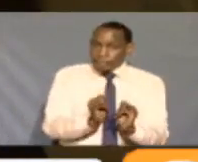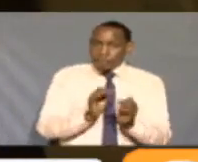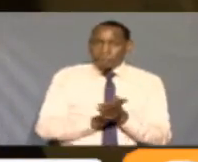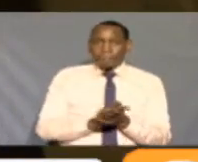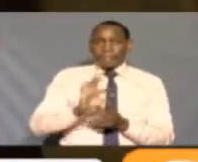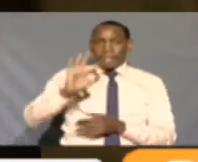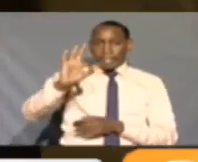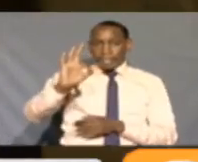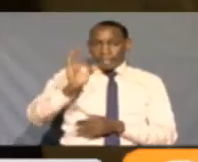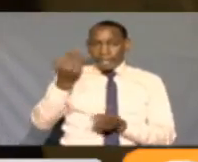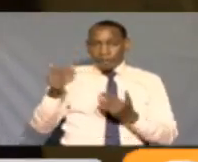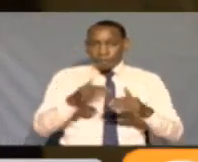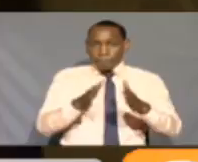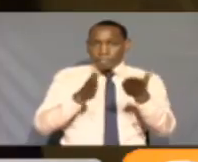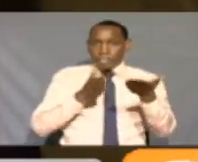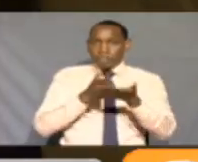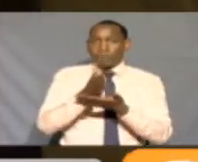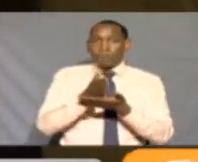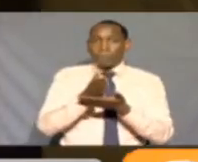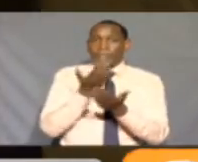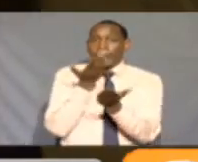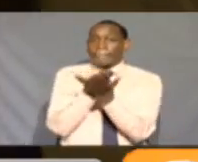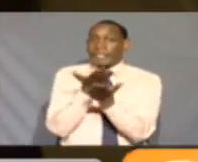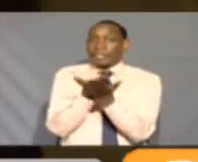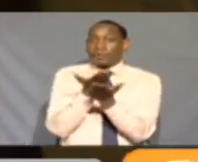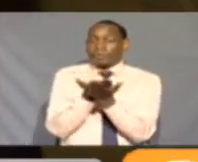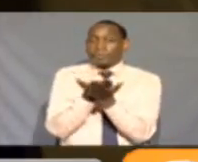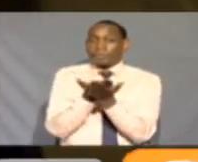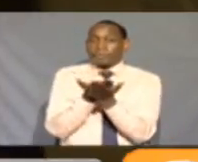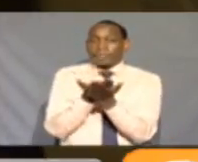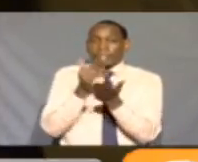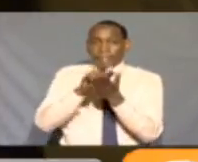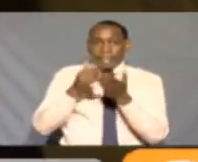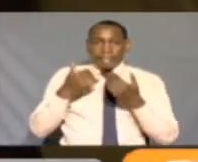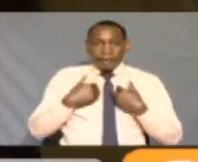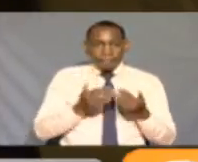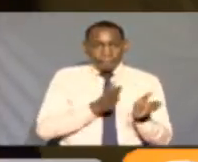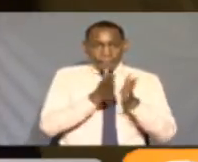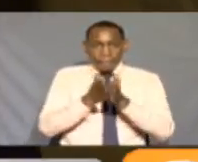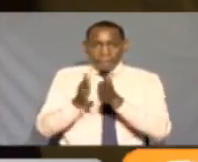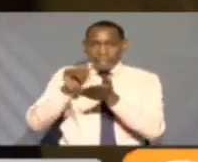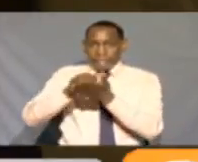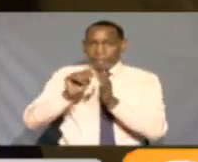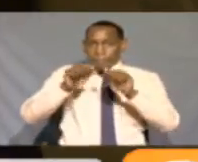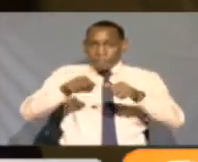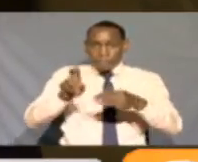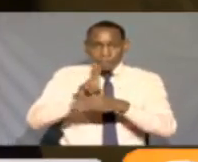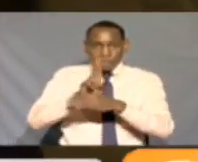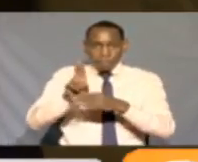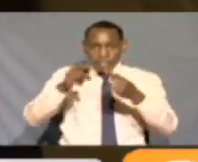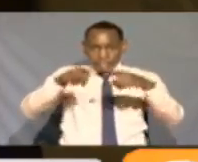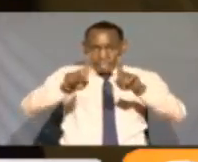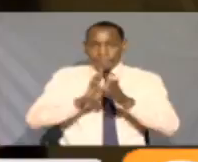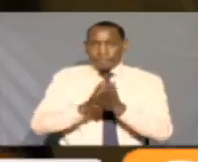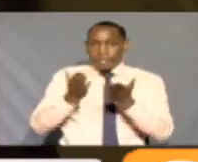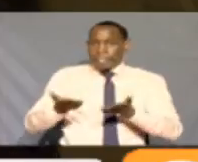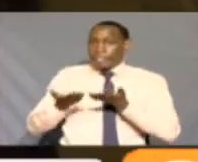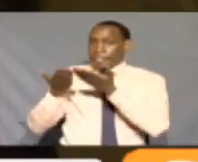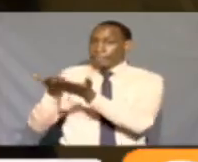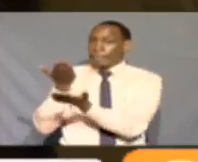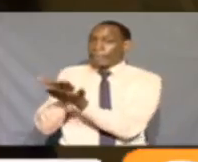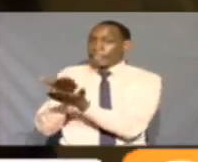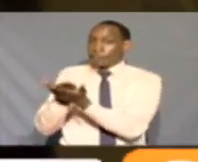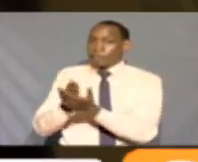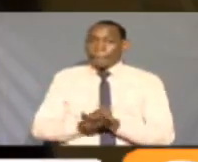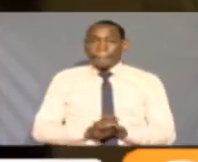Jambo la tatu, unaweza kupitia kwa ile tunaita petition, ambayo kuna mpangilio ambao unaweza kutumia kupresent a